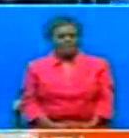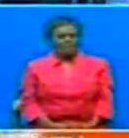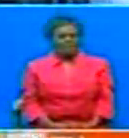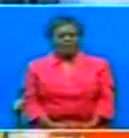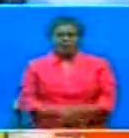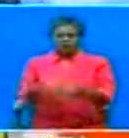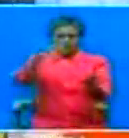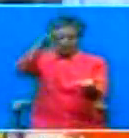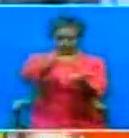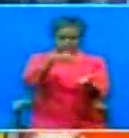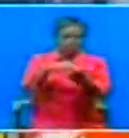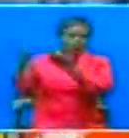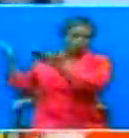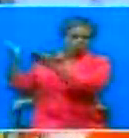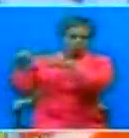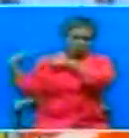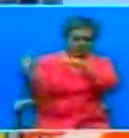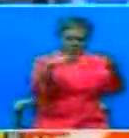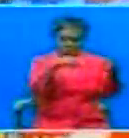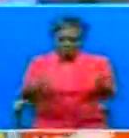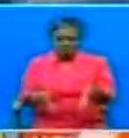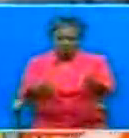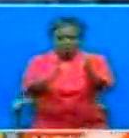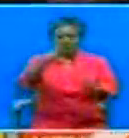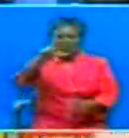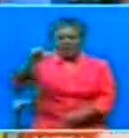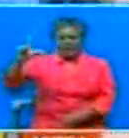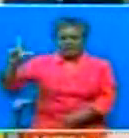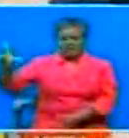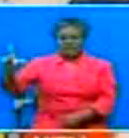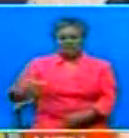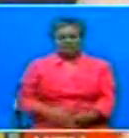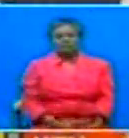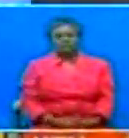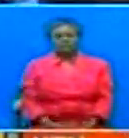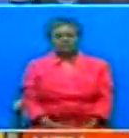Kulikuwa na hali ya mshike mshike katika barabara kuu ya Langata